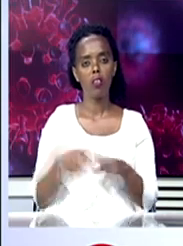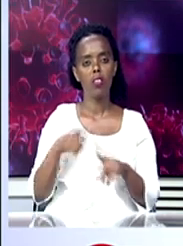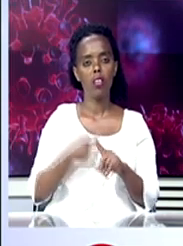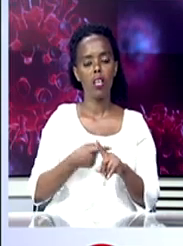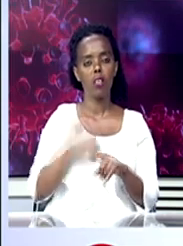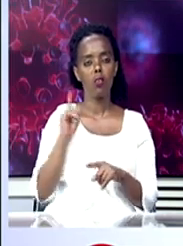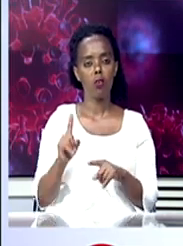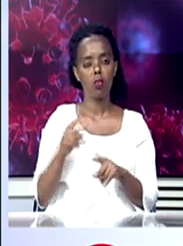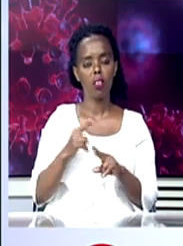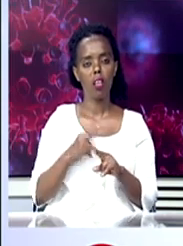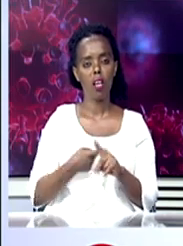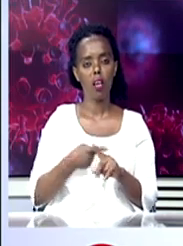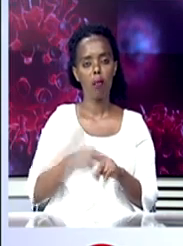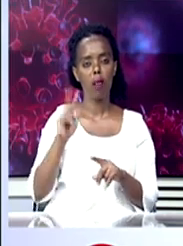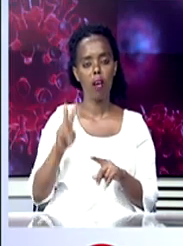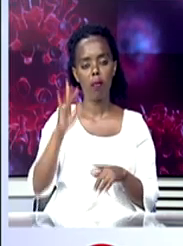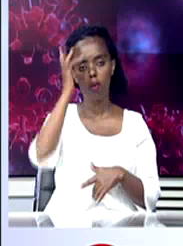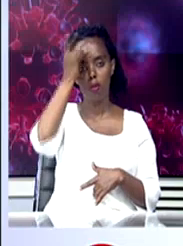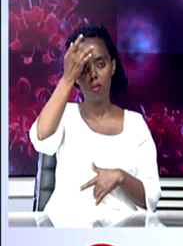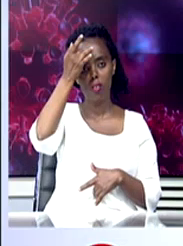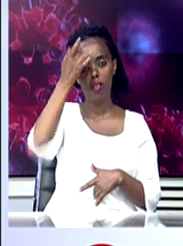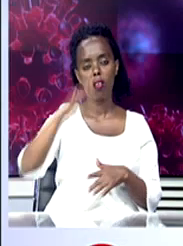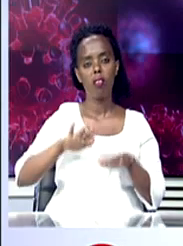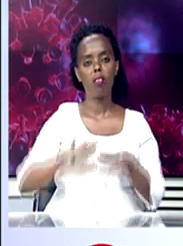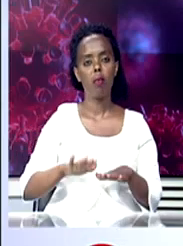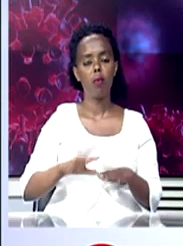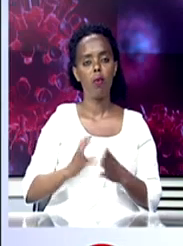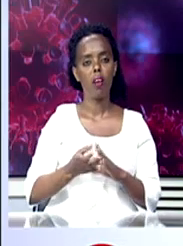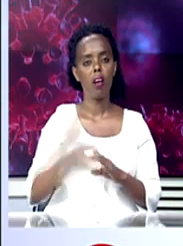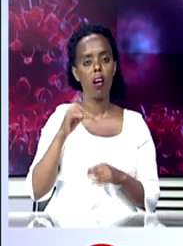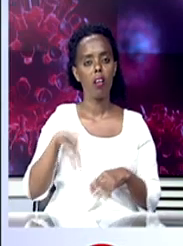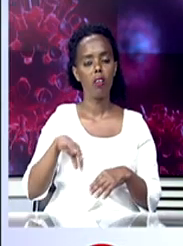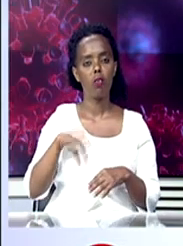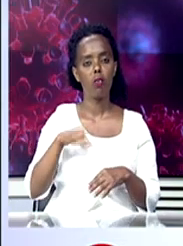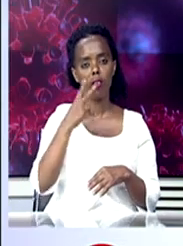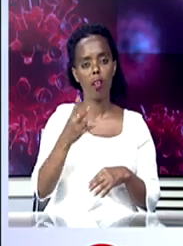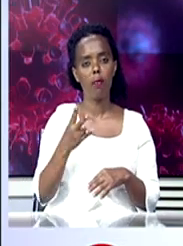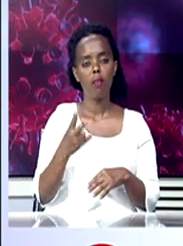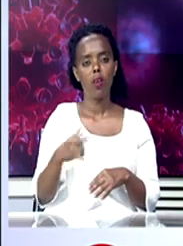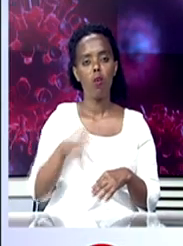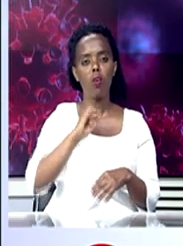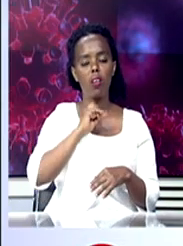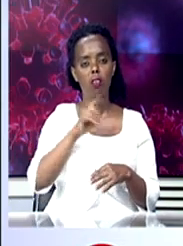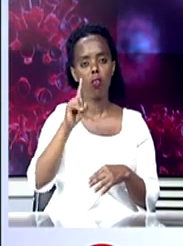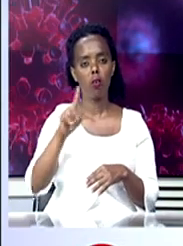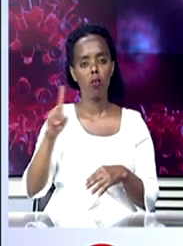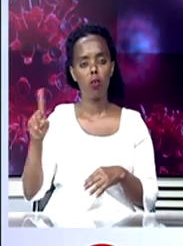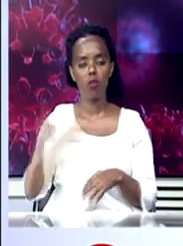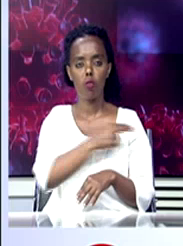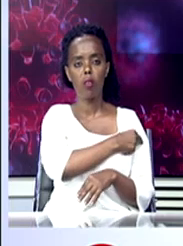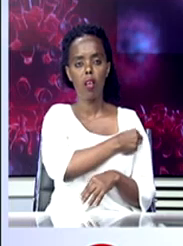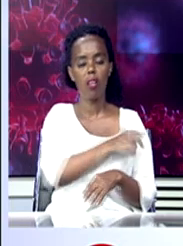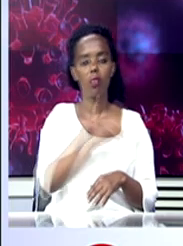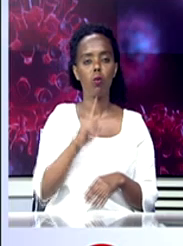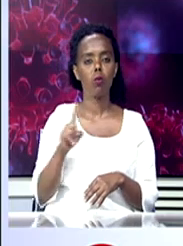tokkoof ji'a lamaaf hamma dhukkubni kun tasgabbii wayii argisiisutti ogeessi tokko tokko hospitaala tokko tokko